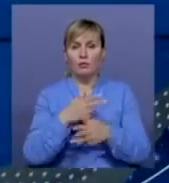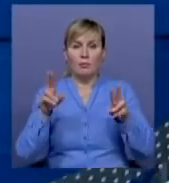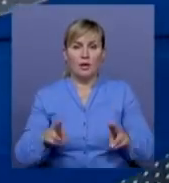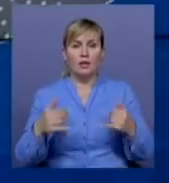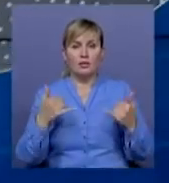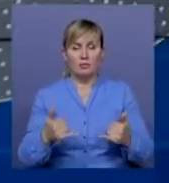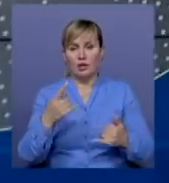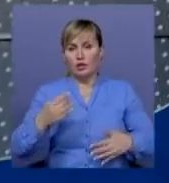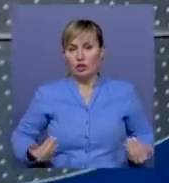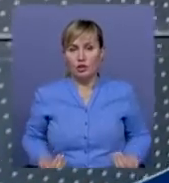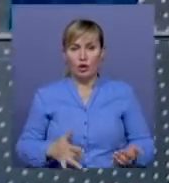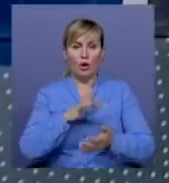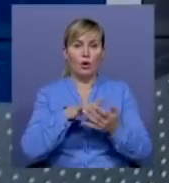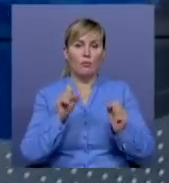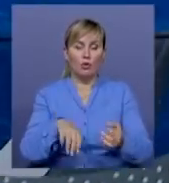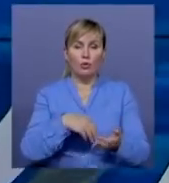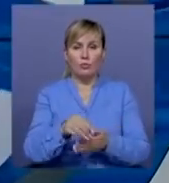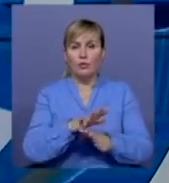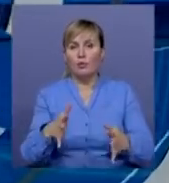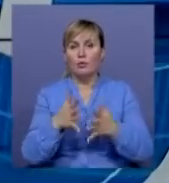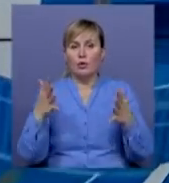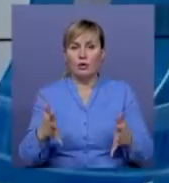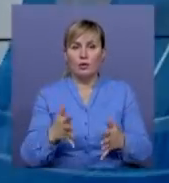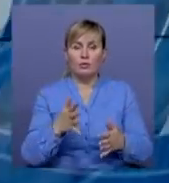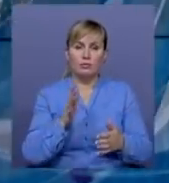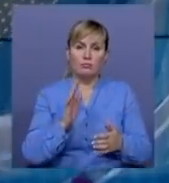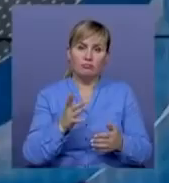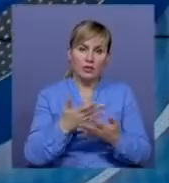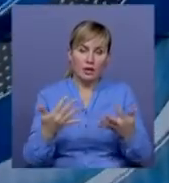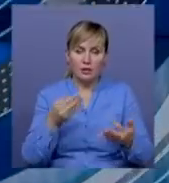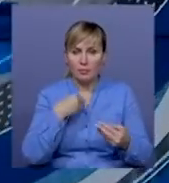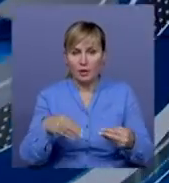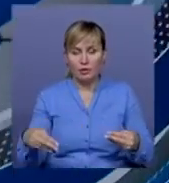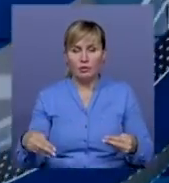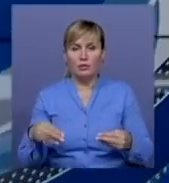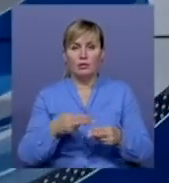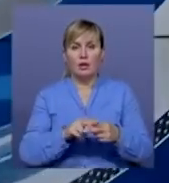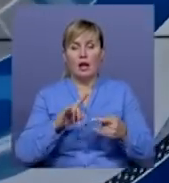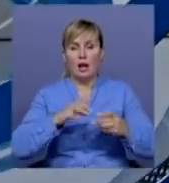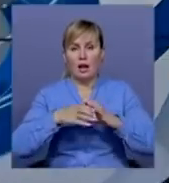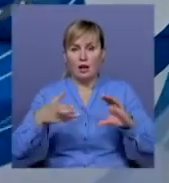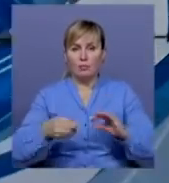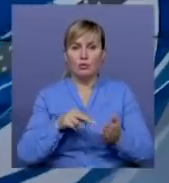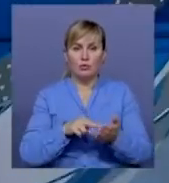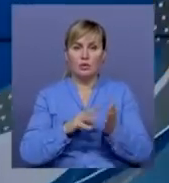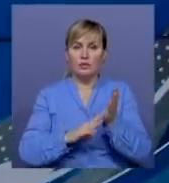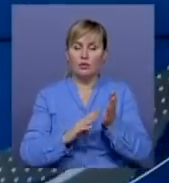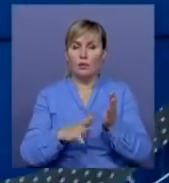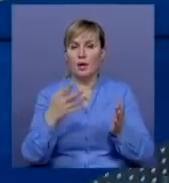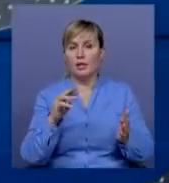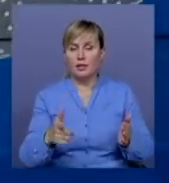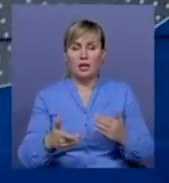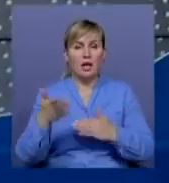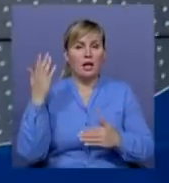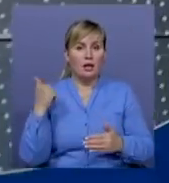теперь один житель города сможет купить не более 5 килограммов сыпучих продуктов. При этом булка хлеба будет в среднем стоить 95 тенге.